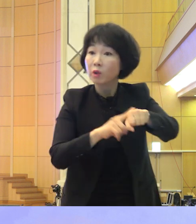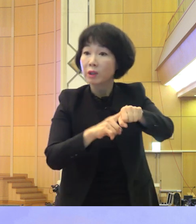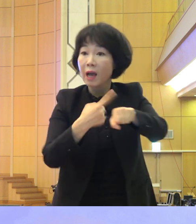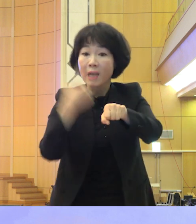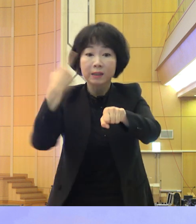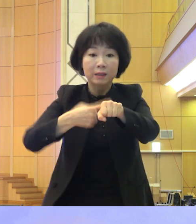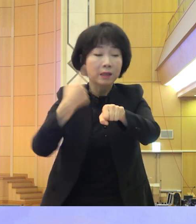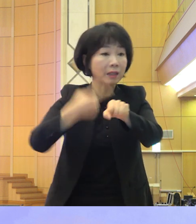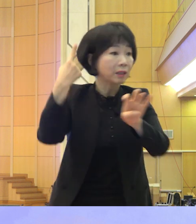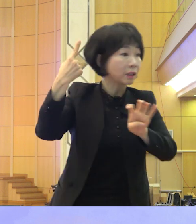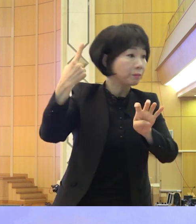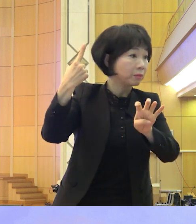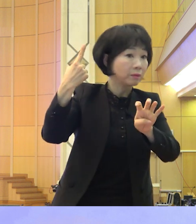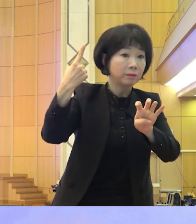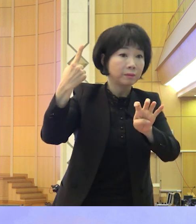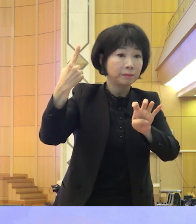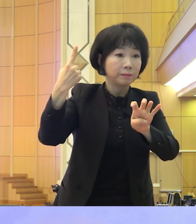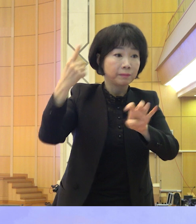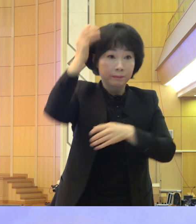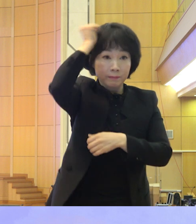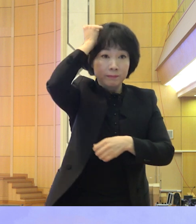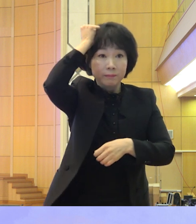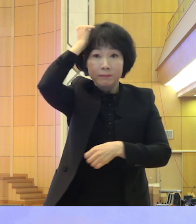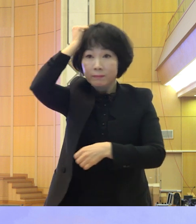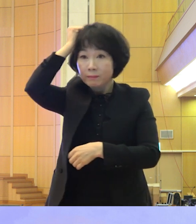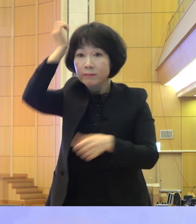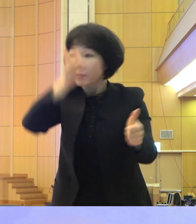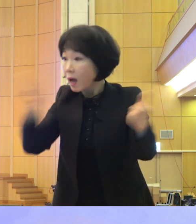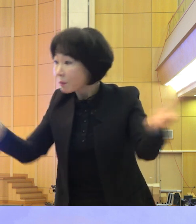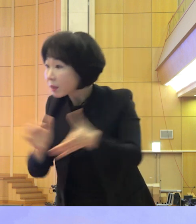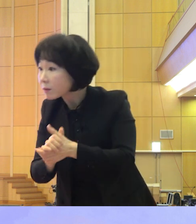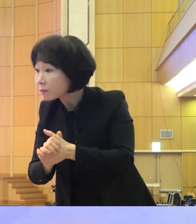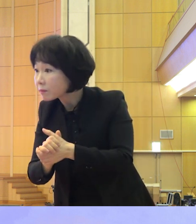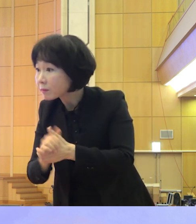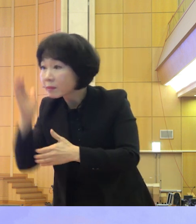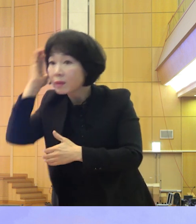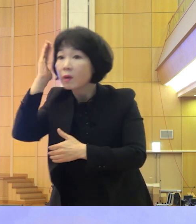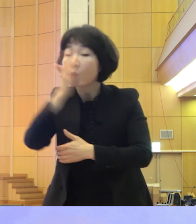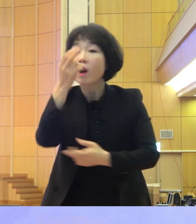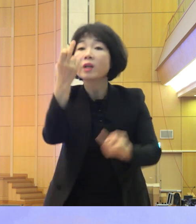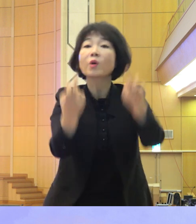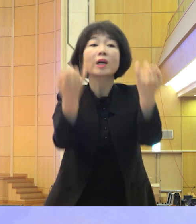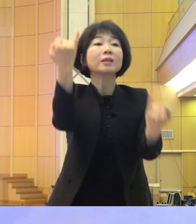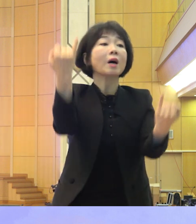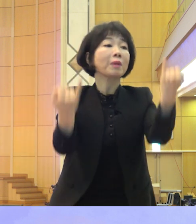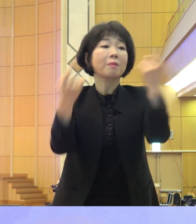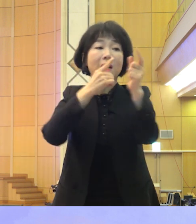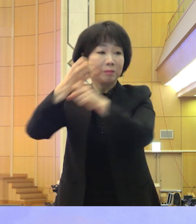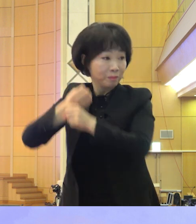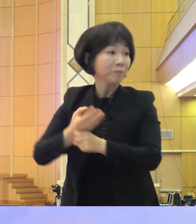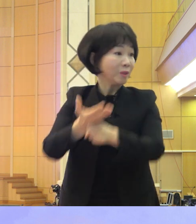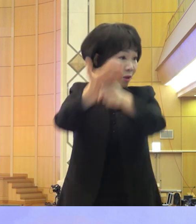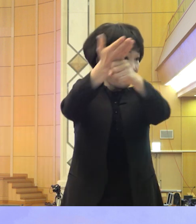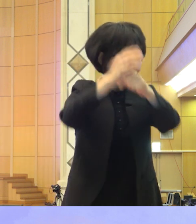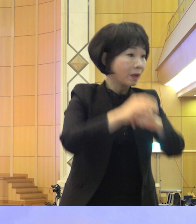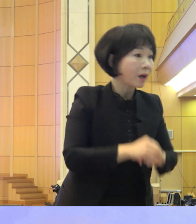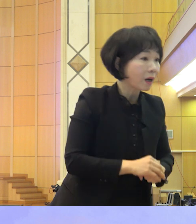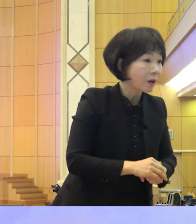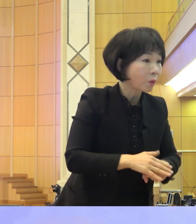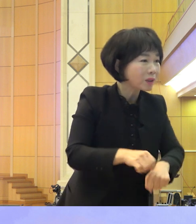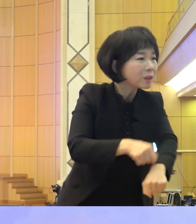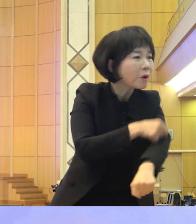그리고 예배, 3부 예배 후에 계시록 영상 예배는